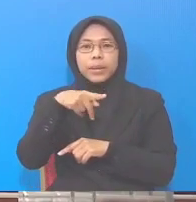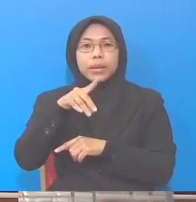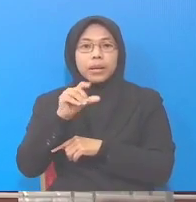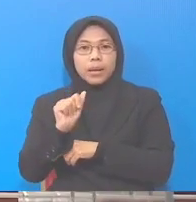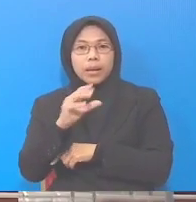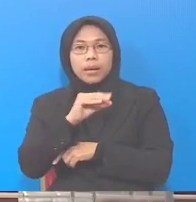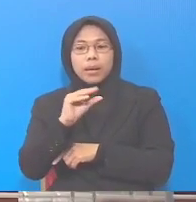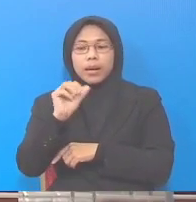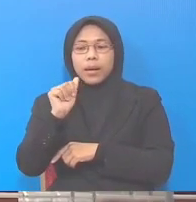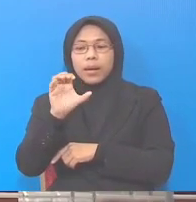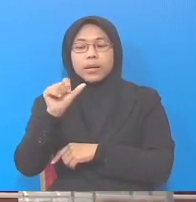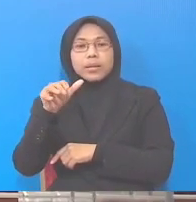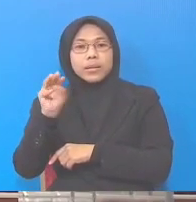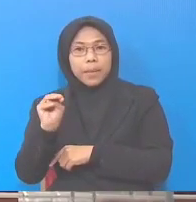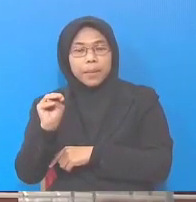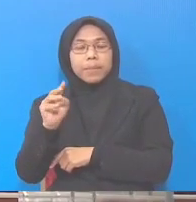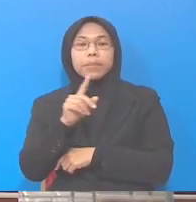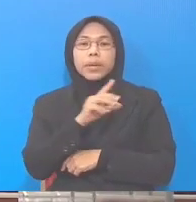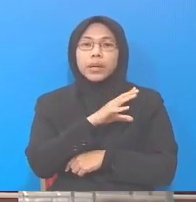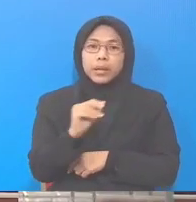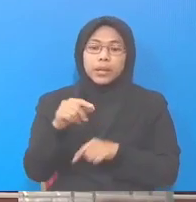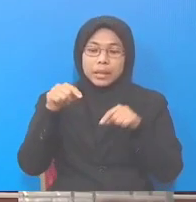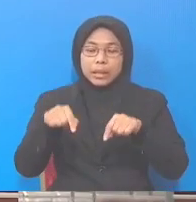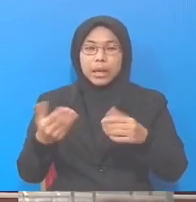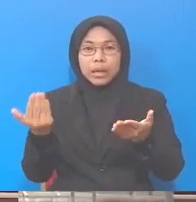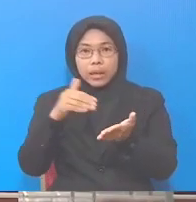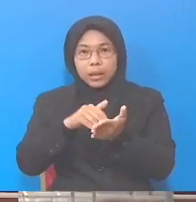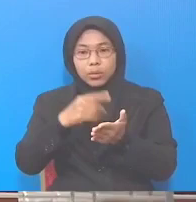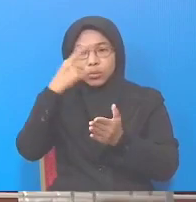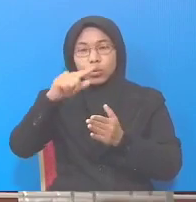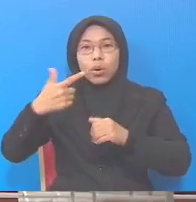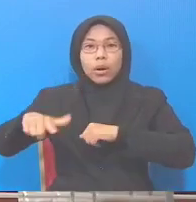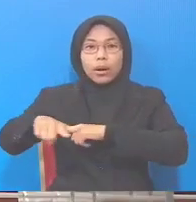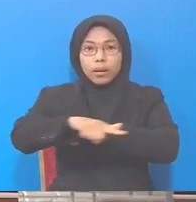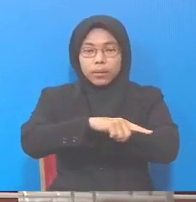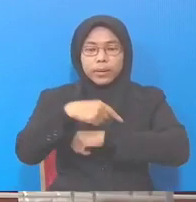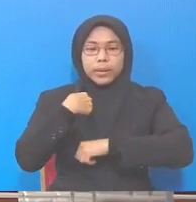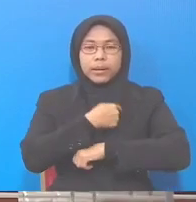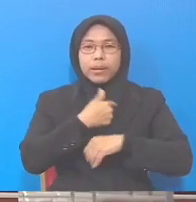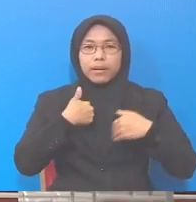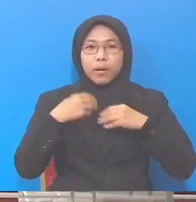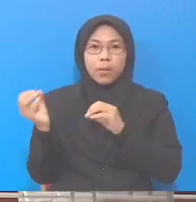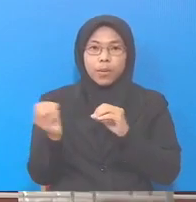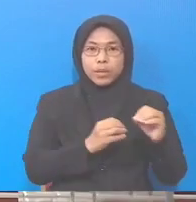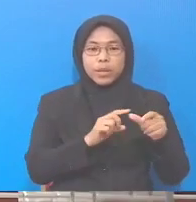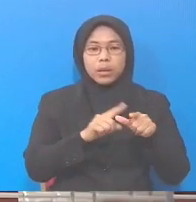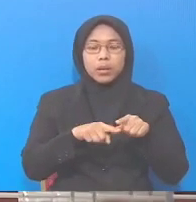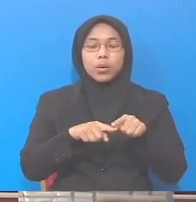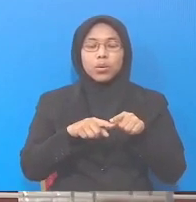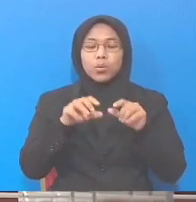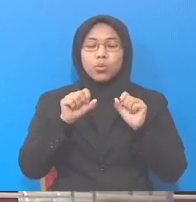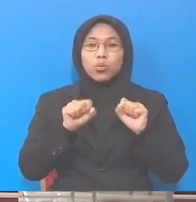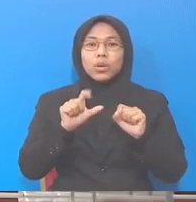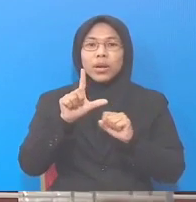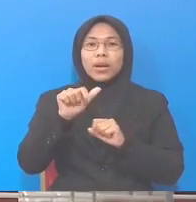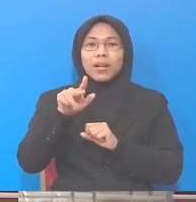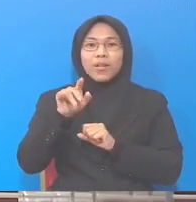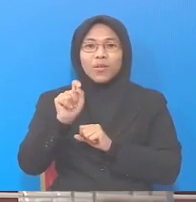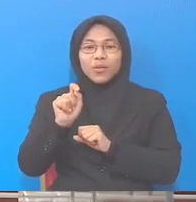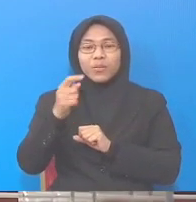dan exo-m dan semedter Sementara itu di laut kita ada operasi atau obscure laut